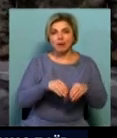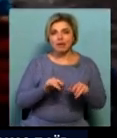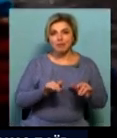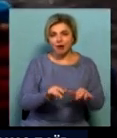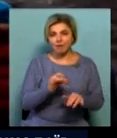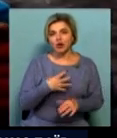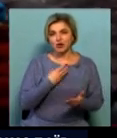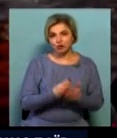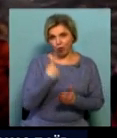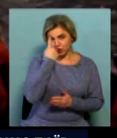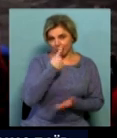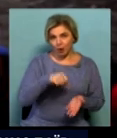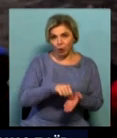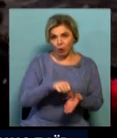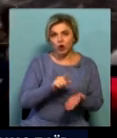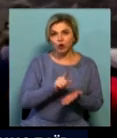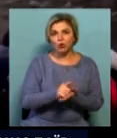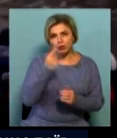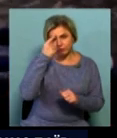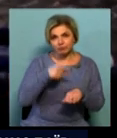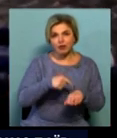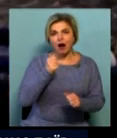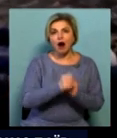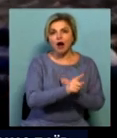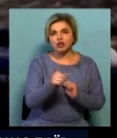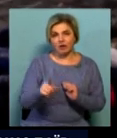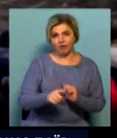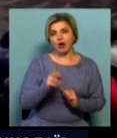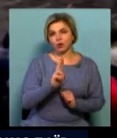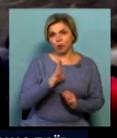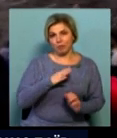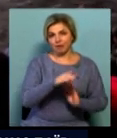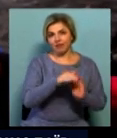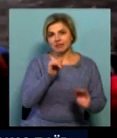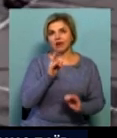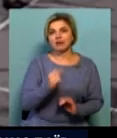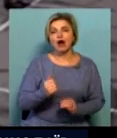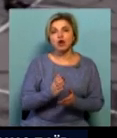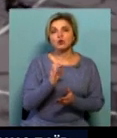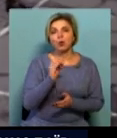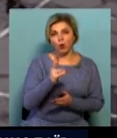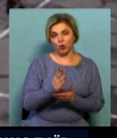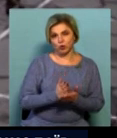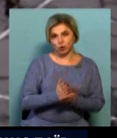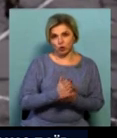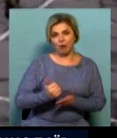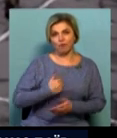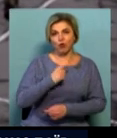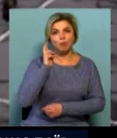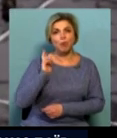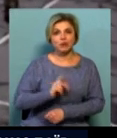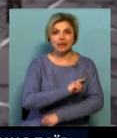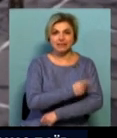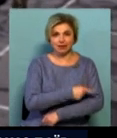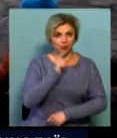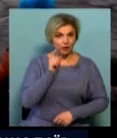своєї особистої ролі має прийти до кожного новобранця, що був призваний на строкову службу до лав Військово-морських сил України.